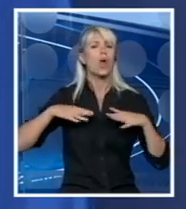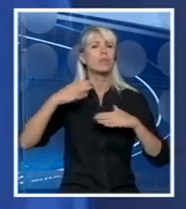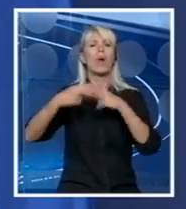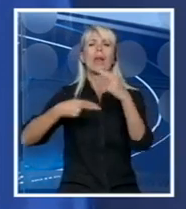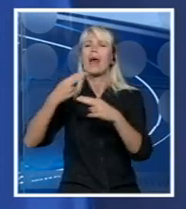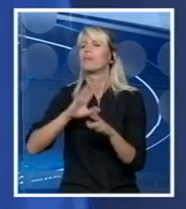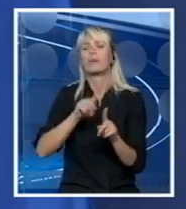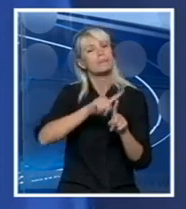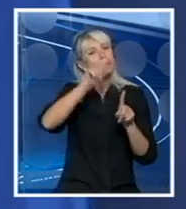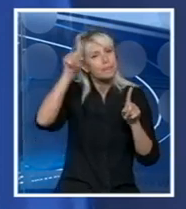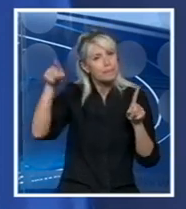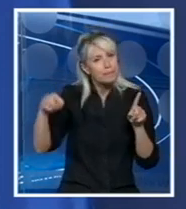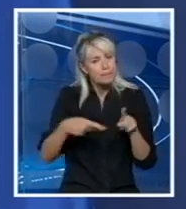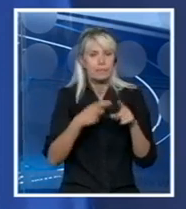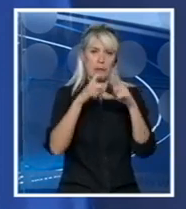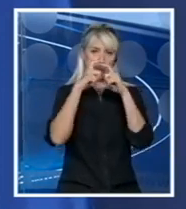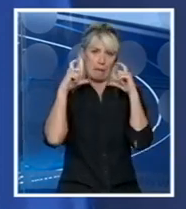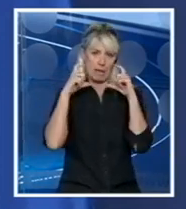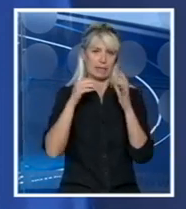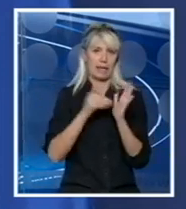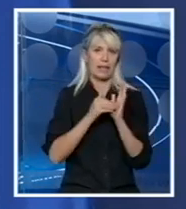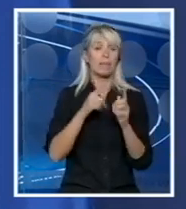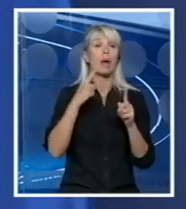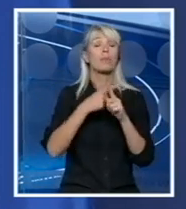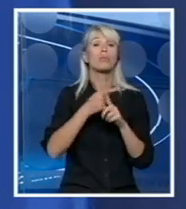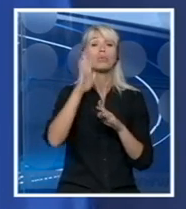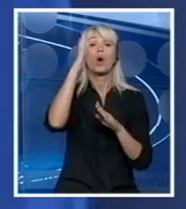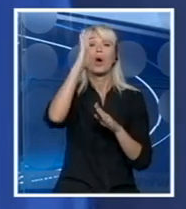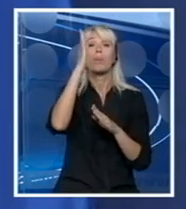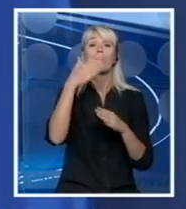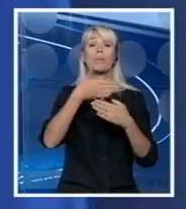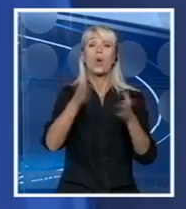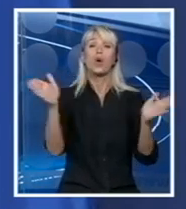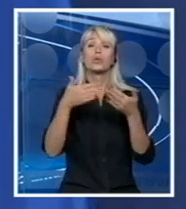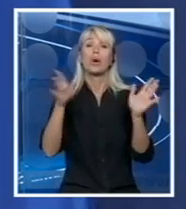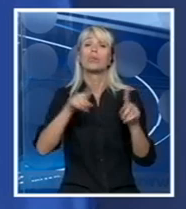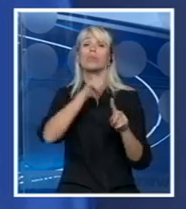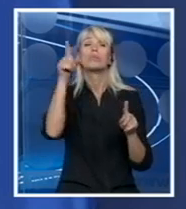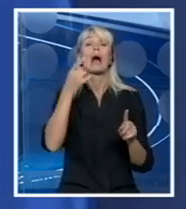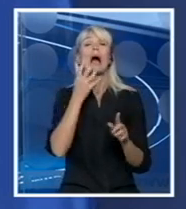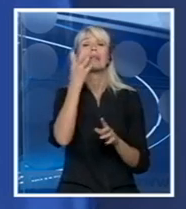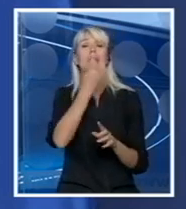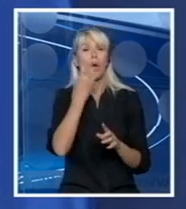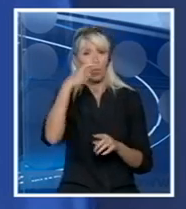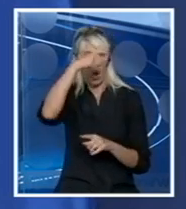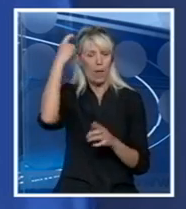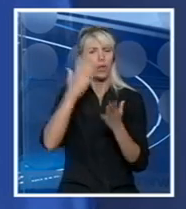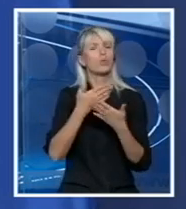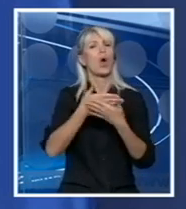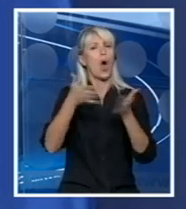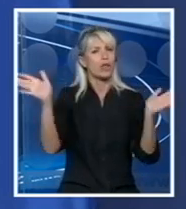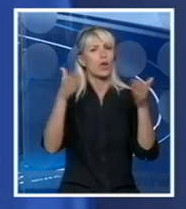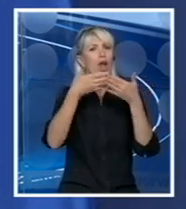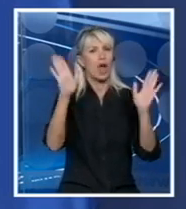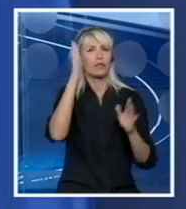Sve vreme treba da budu otvoreni prozori tokom leta i dokle god je moguće u samoj učionici. Sad